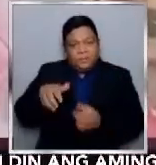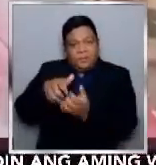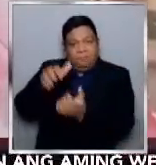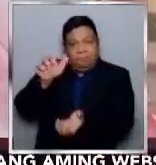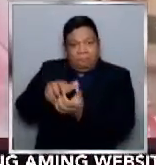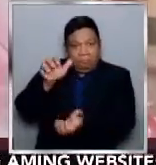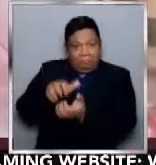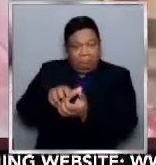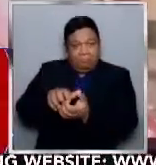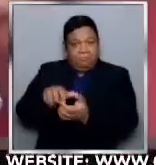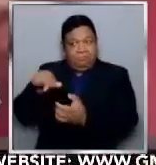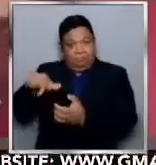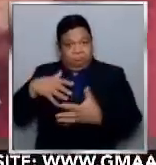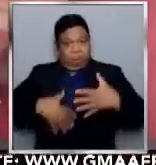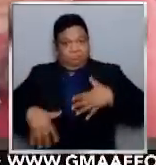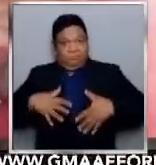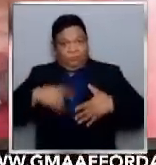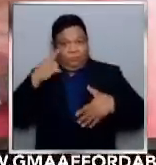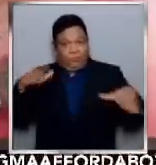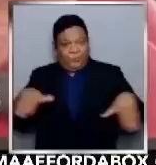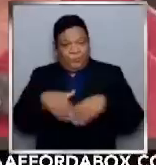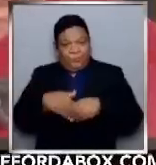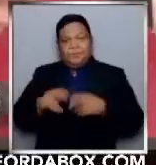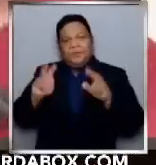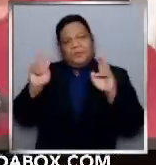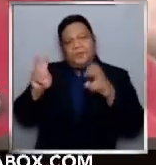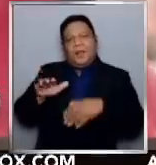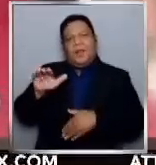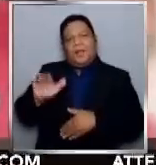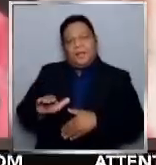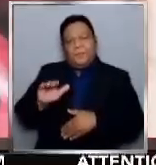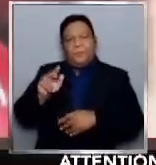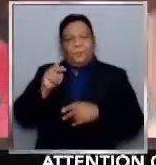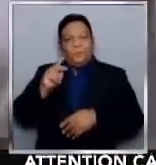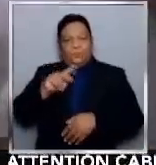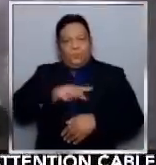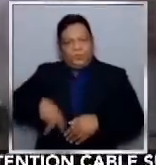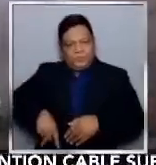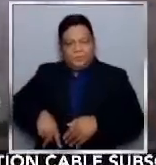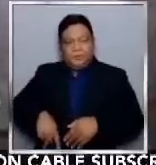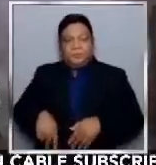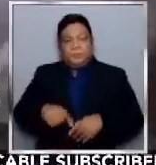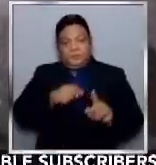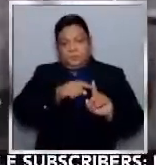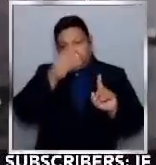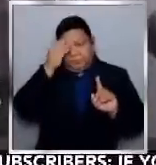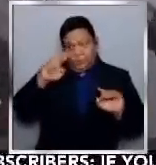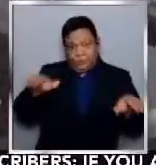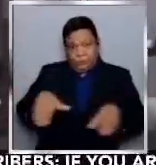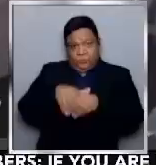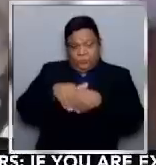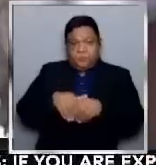dress pa ang alligator na si Little Princess ng pakasalan nito ni Mayor Victor Hugo Sosa. Pero at hindi to kumpleto ang seremonya